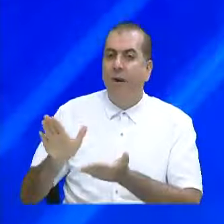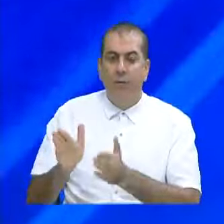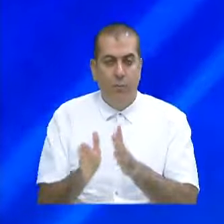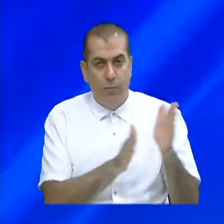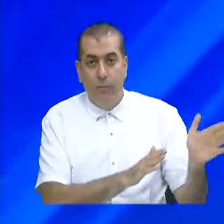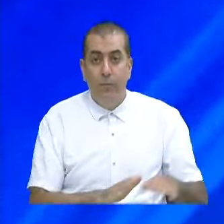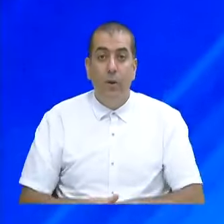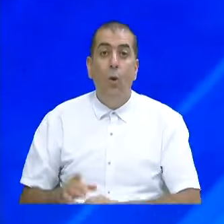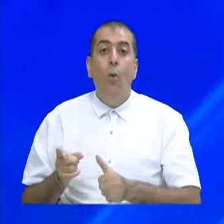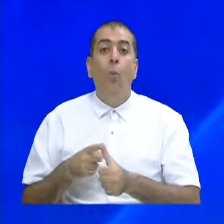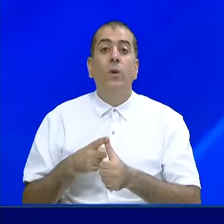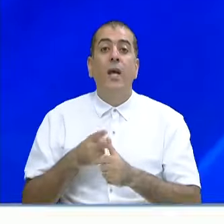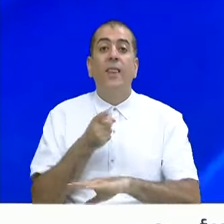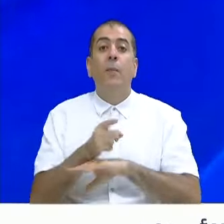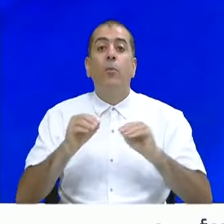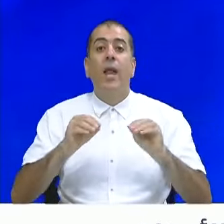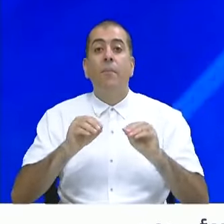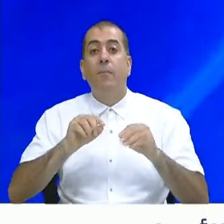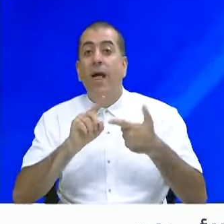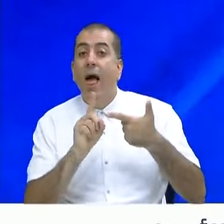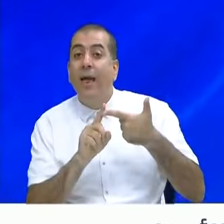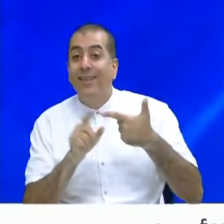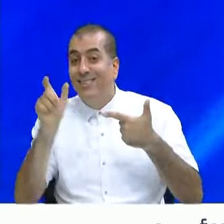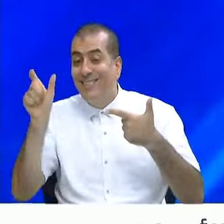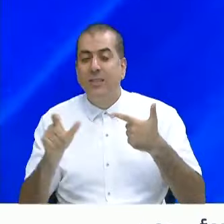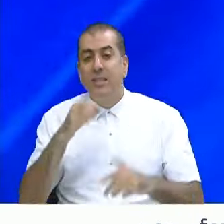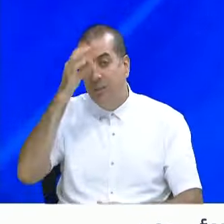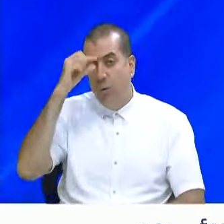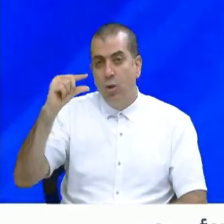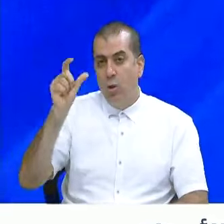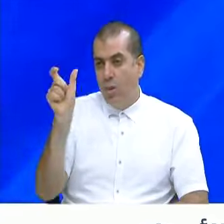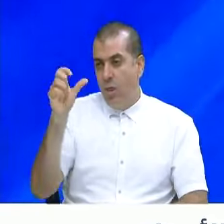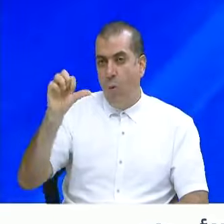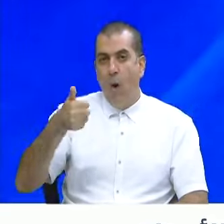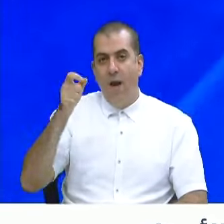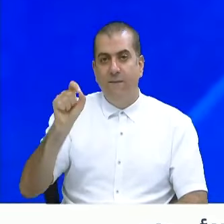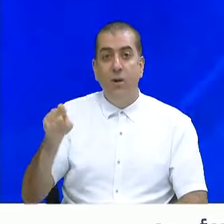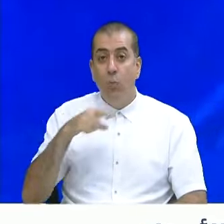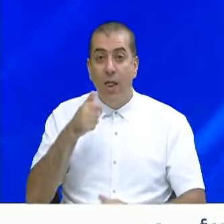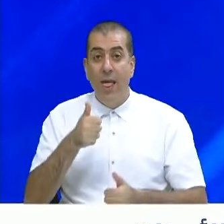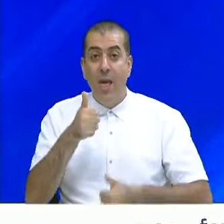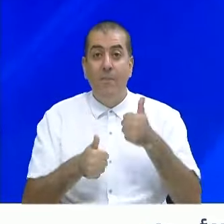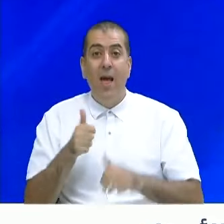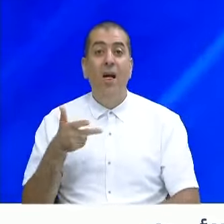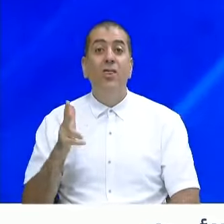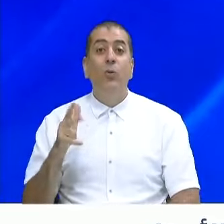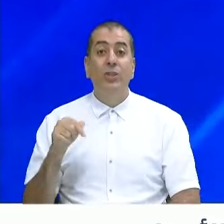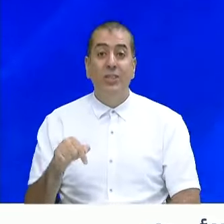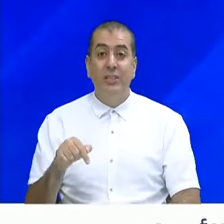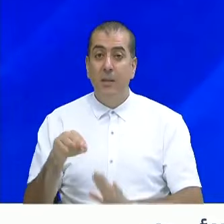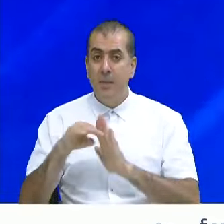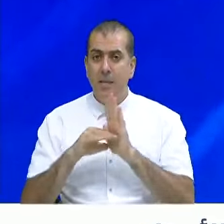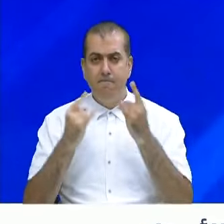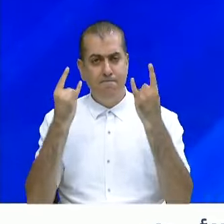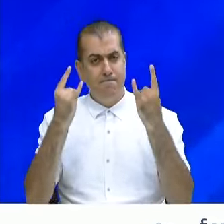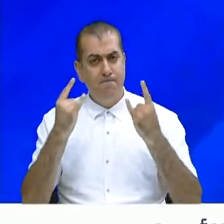قال امين عام وزاره التربيه والتعليم للشؤون التعليميه الدكتور نواف العجارمه ان الامتحان الاول لطلبه الثانويه العامه سار